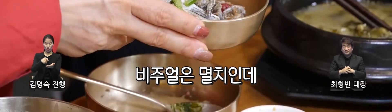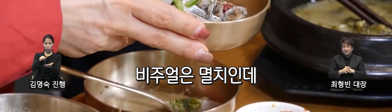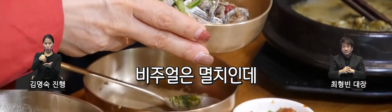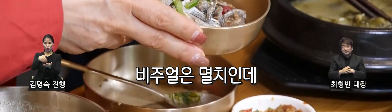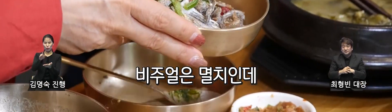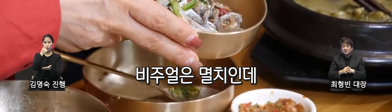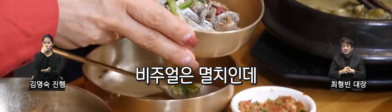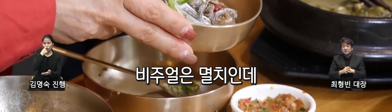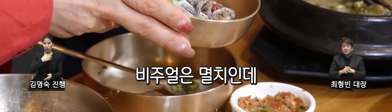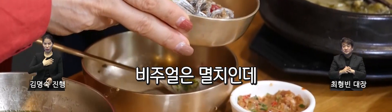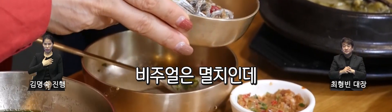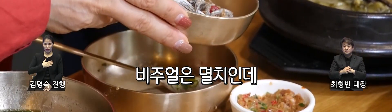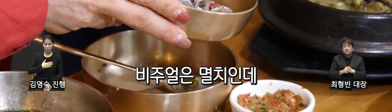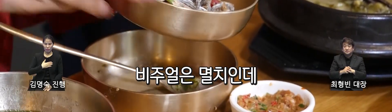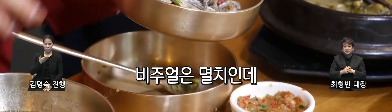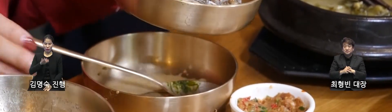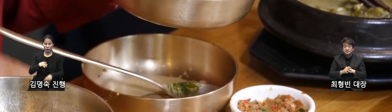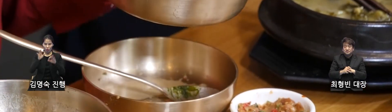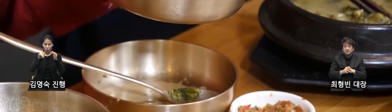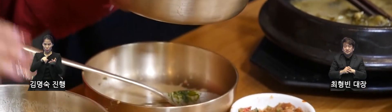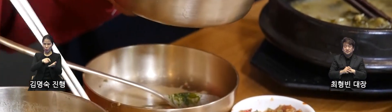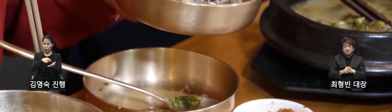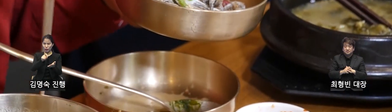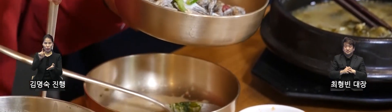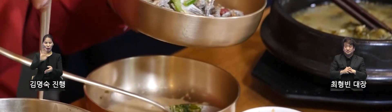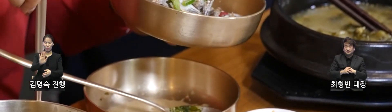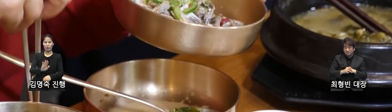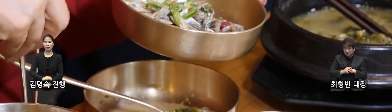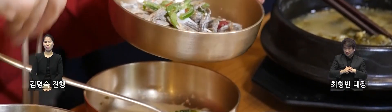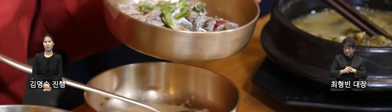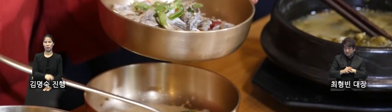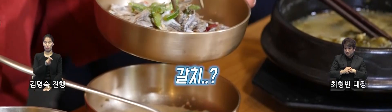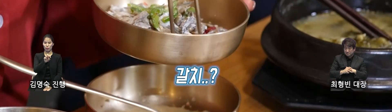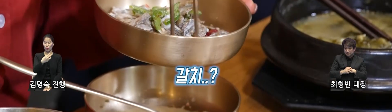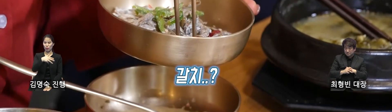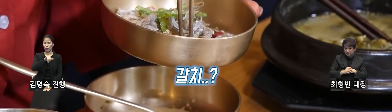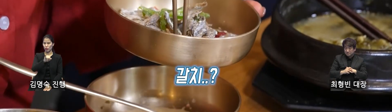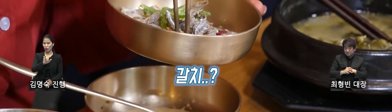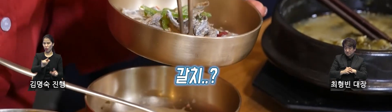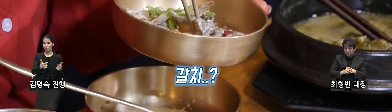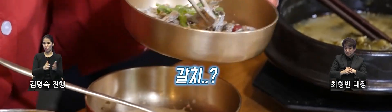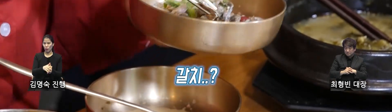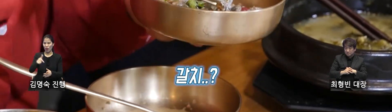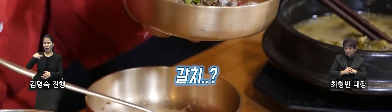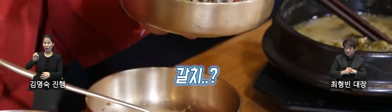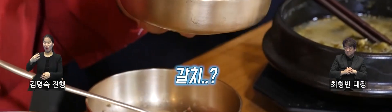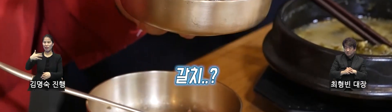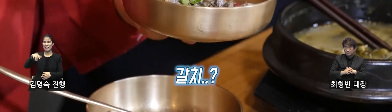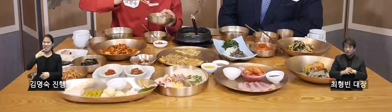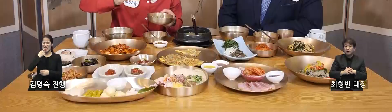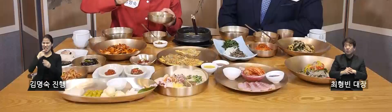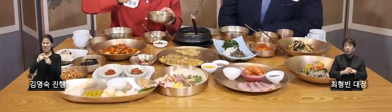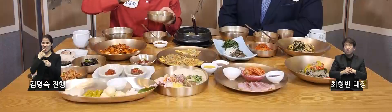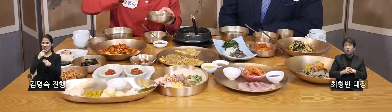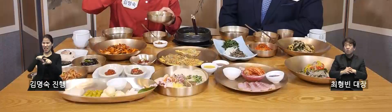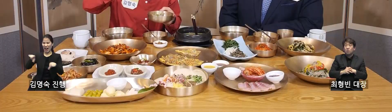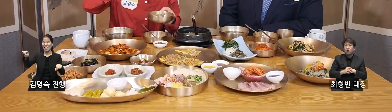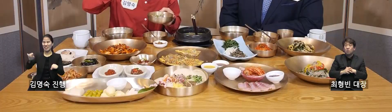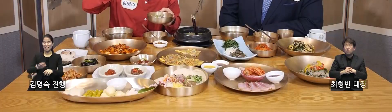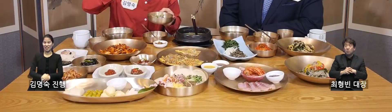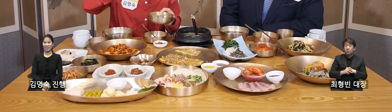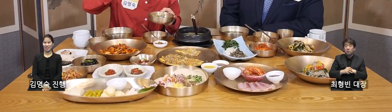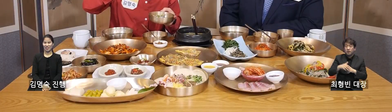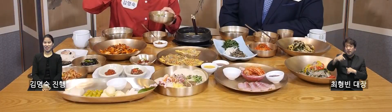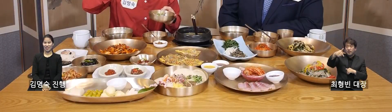볶음 근데 더 추가 아니라요 그리고 갈 추이 2 근데